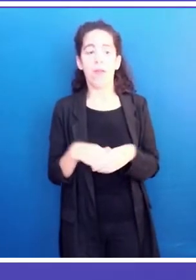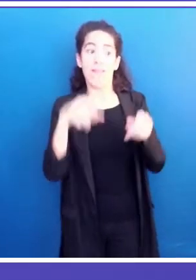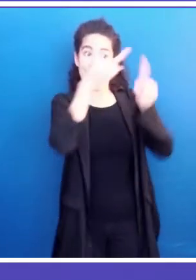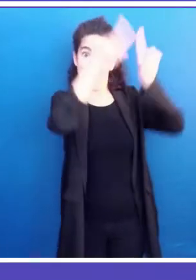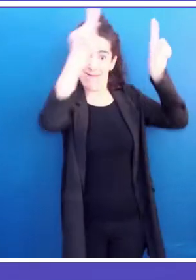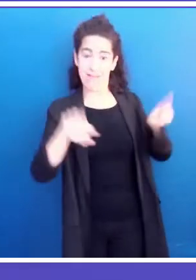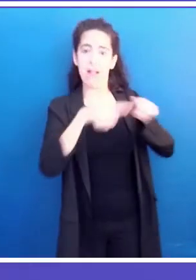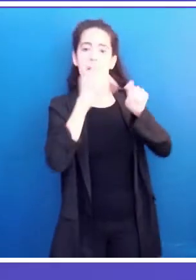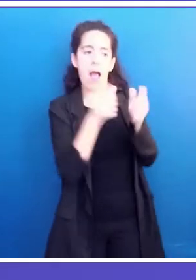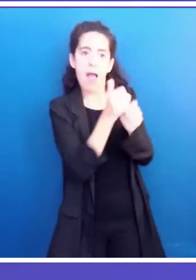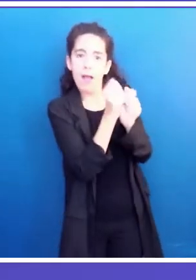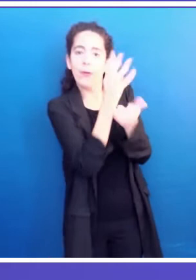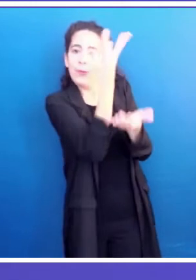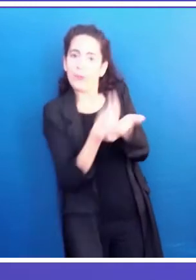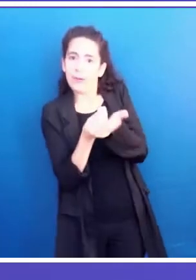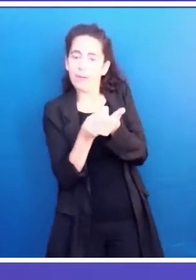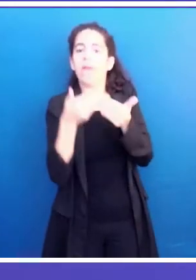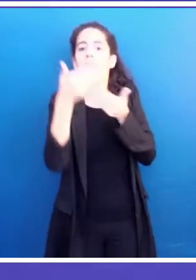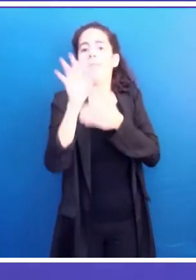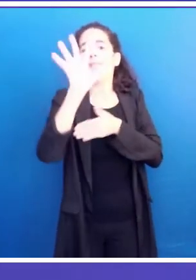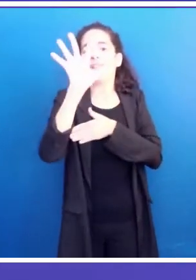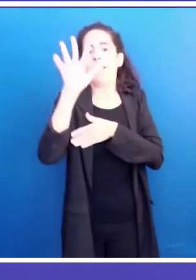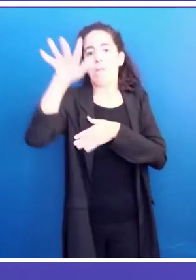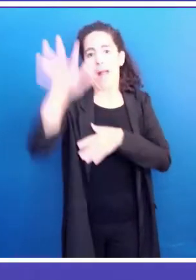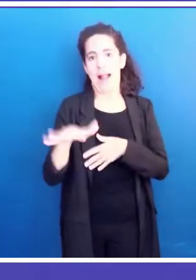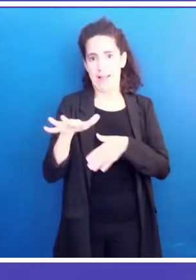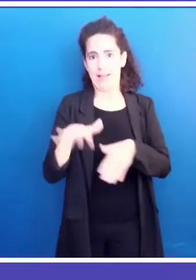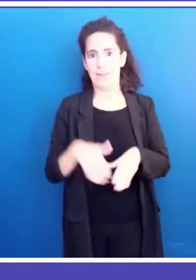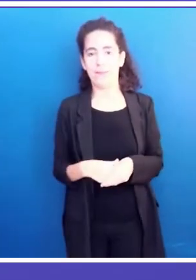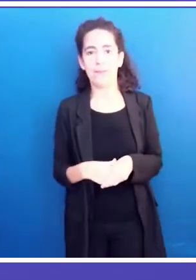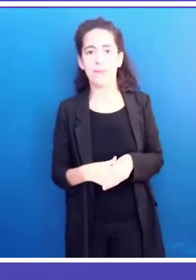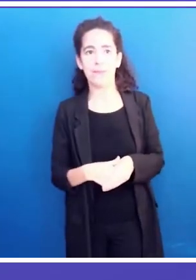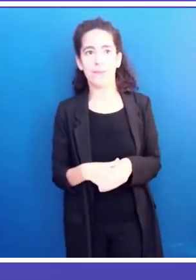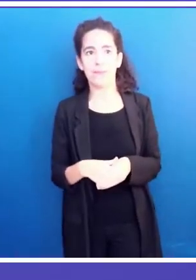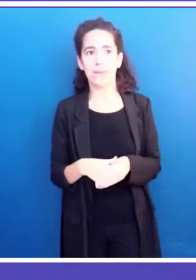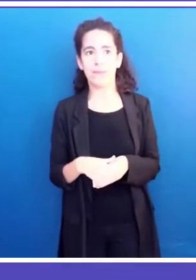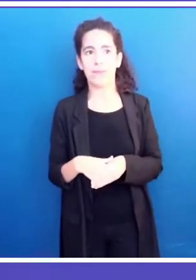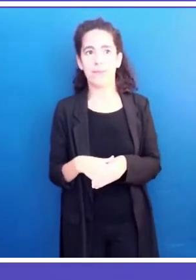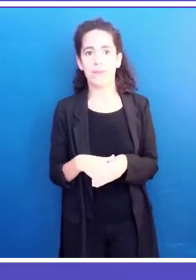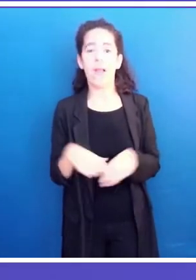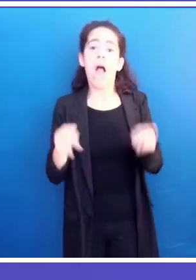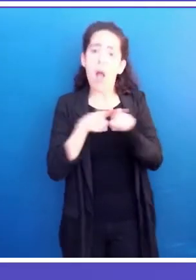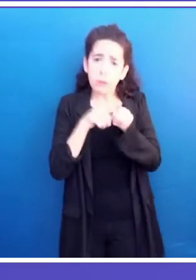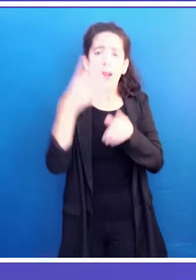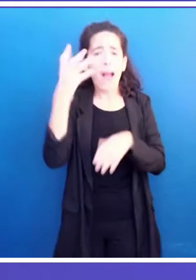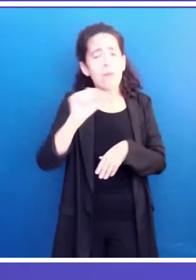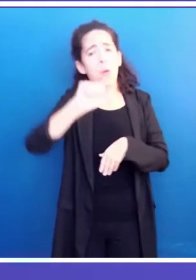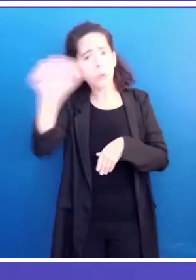حتى أيار مايو. وفي الأسابيع الأولى من الإغلاق التام